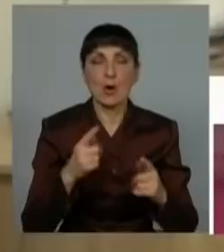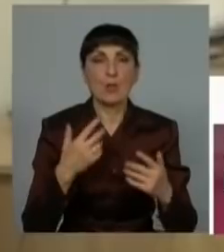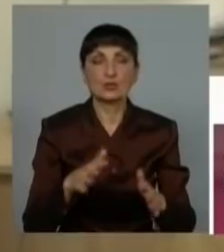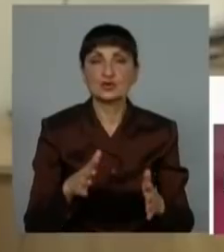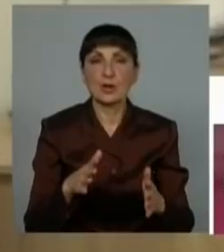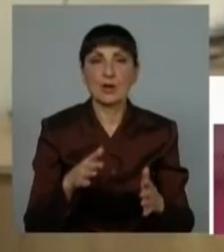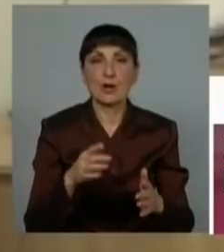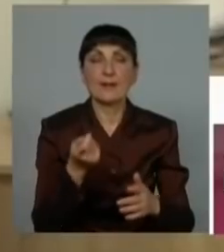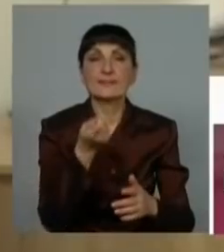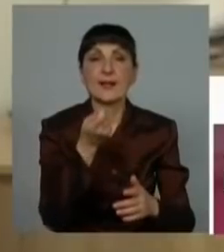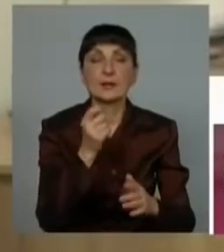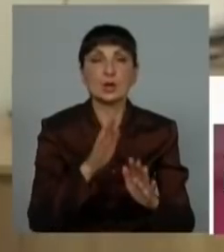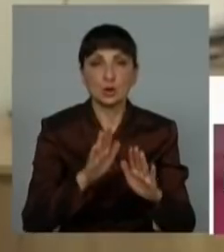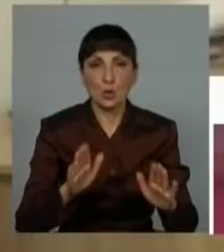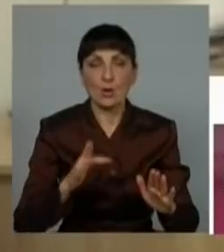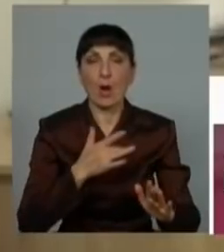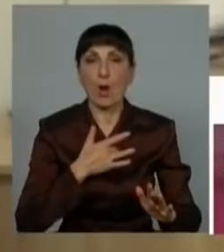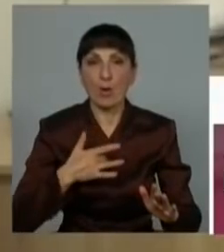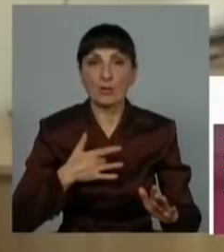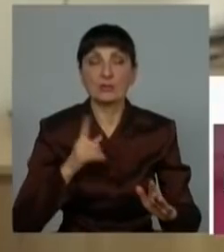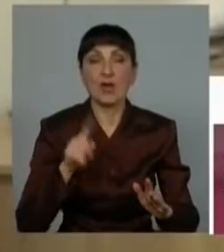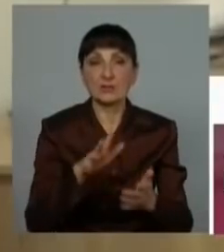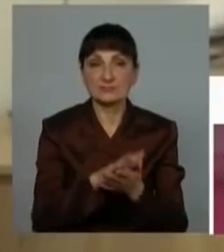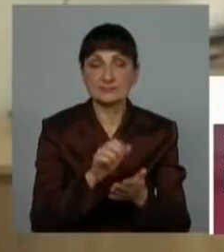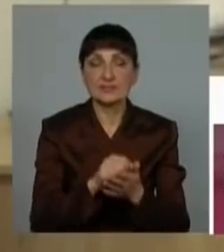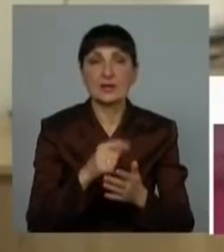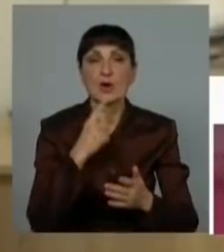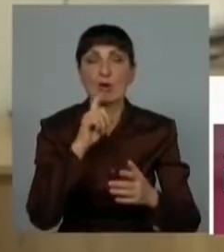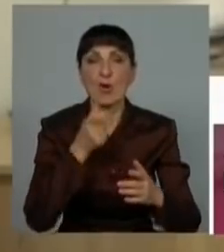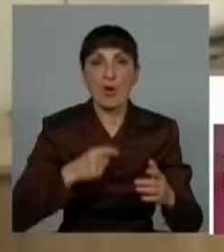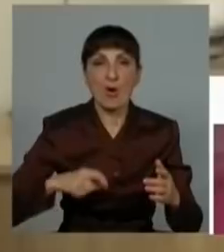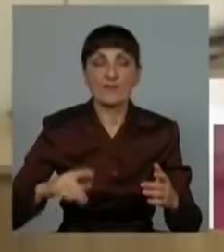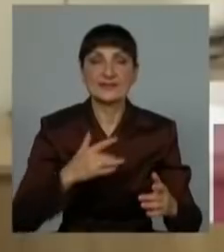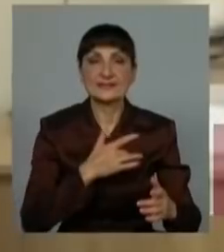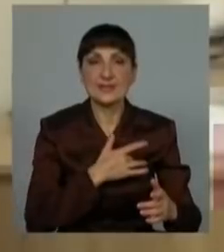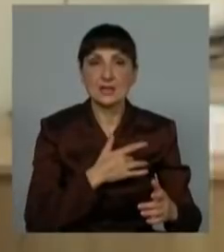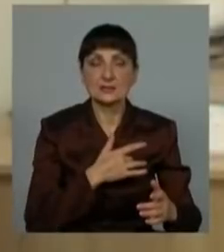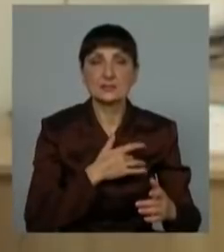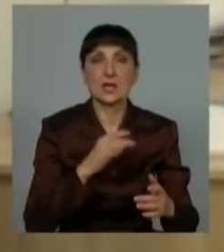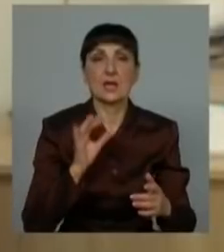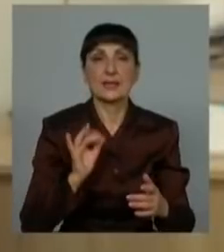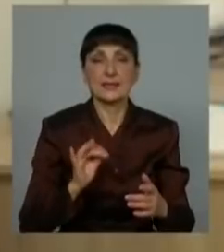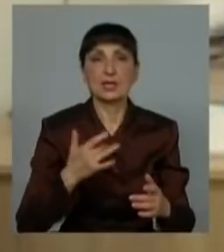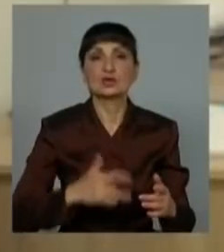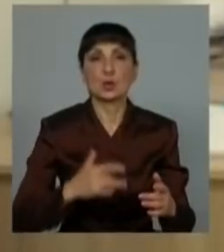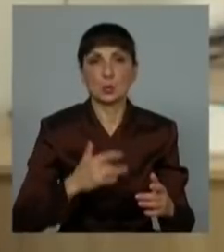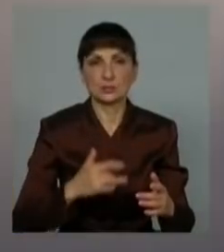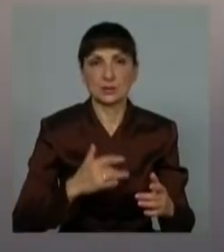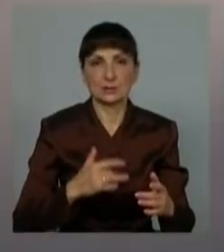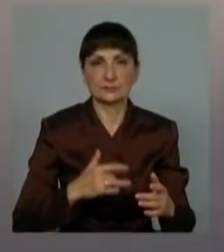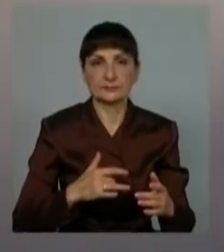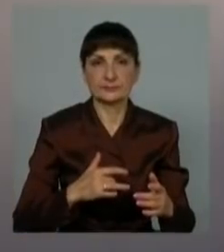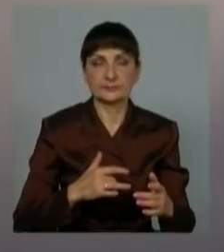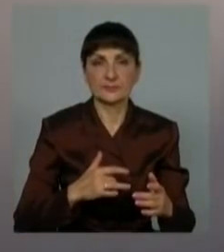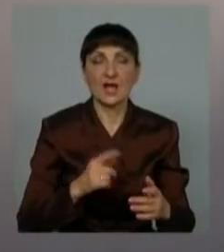приложения его являются не только легкие, но также сосуды, сердце и желудочно-кишечный тракт.